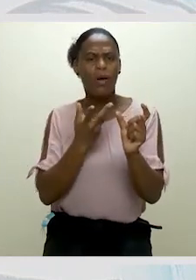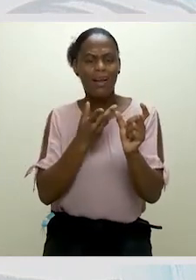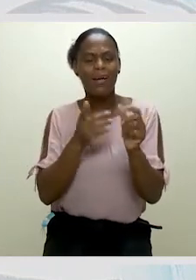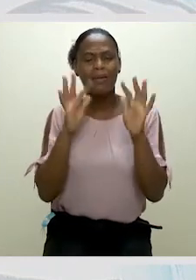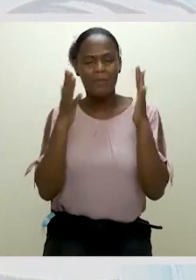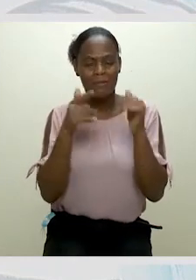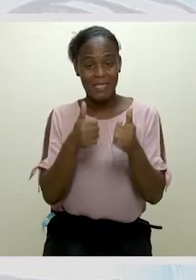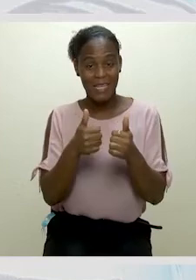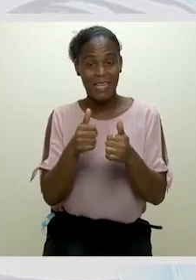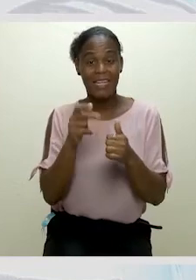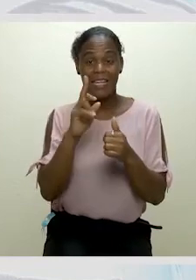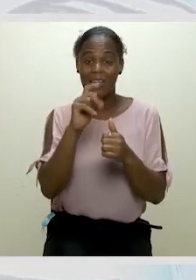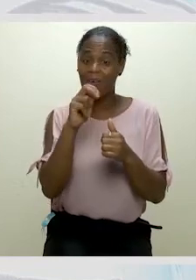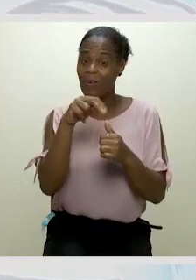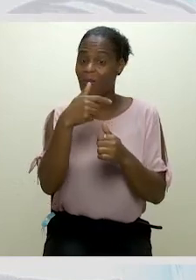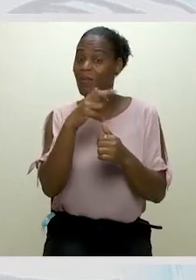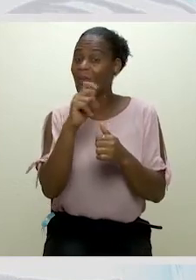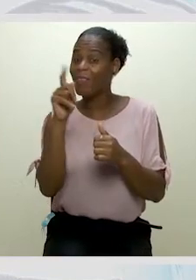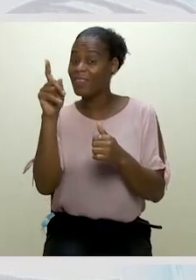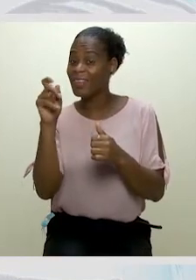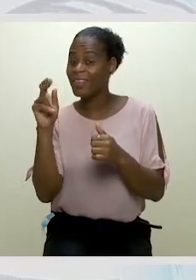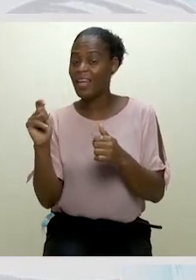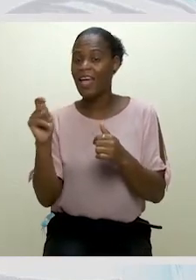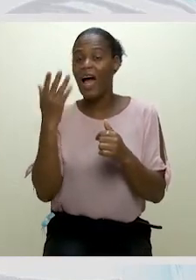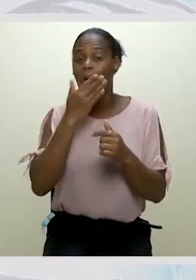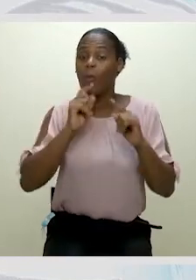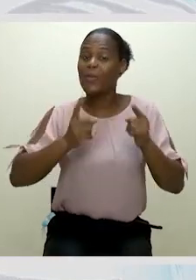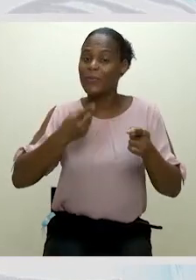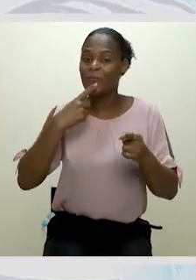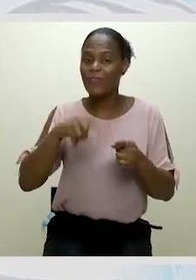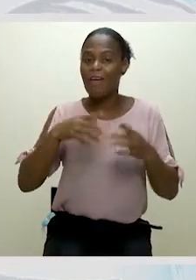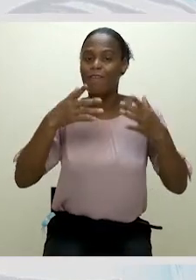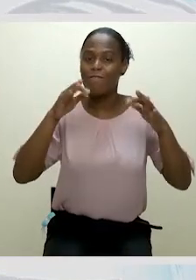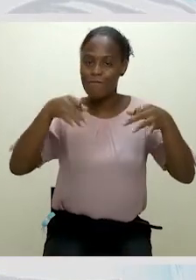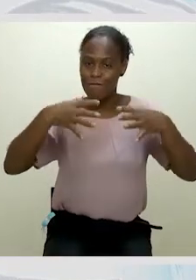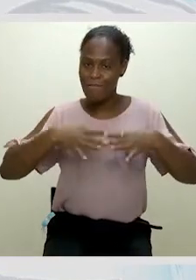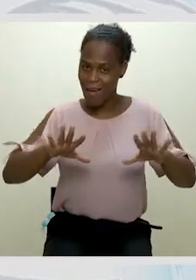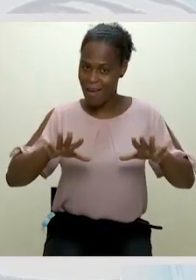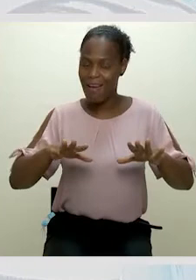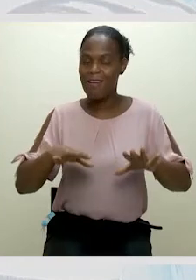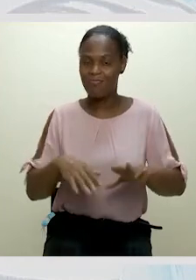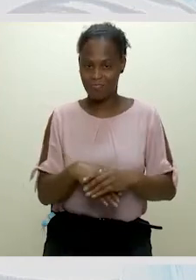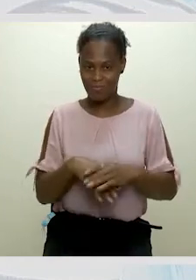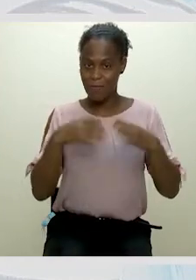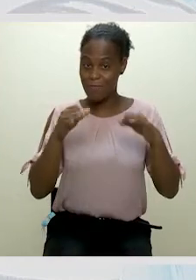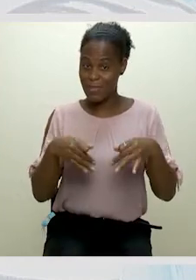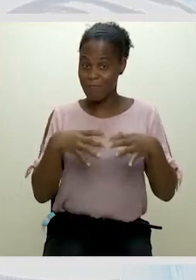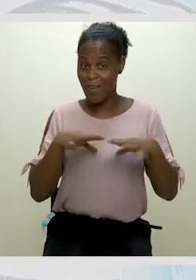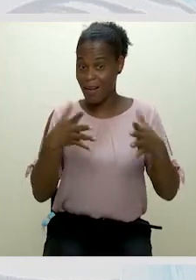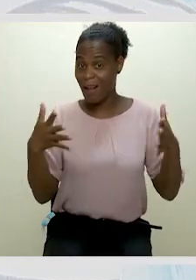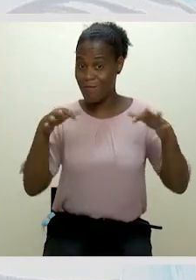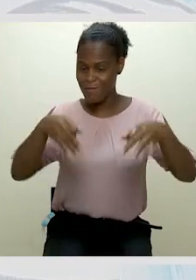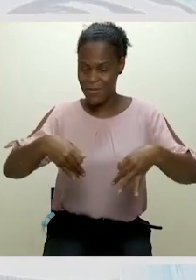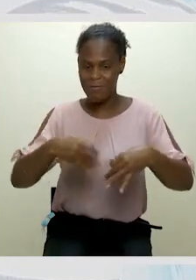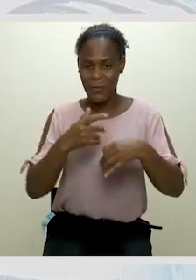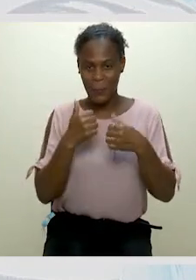Bravo, c'est le retour à l'école. C'est la fin des grandes vacances, n'est-ce pas?